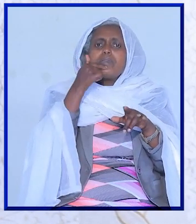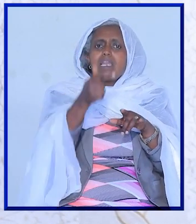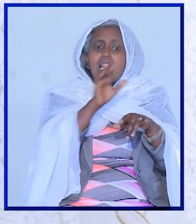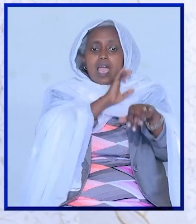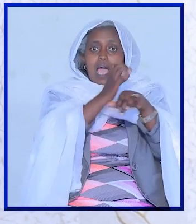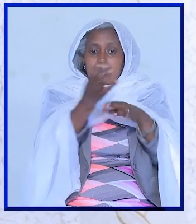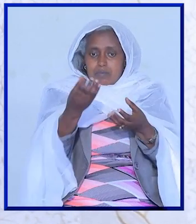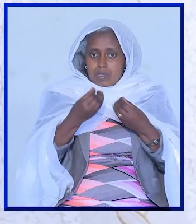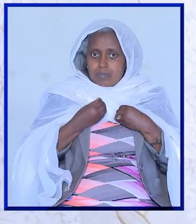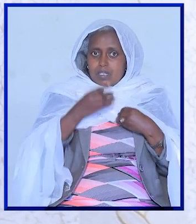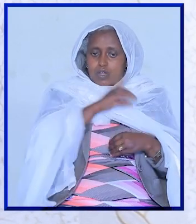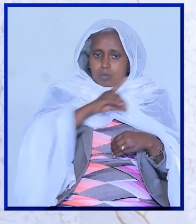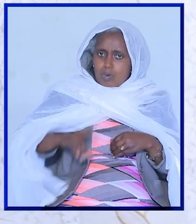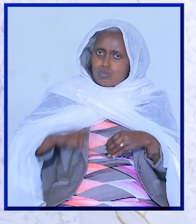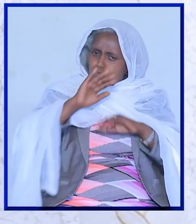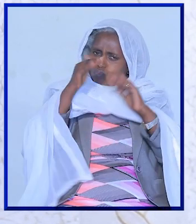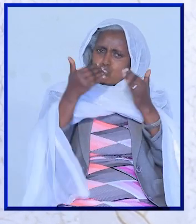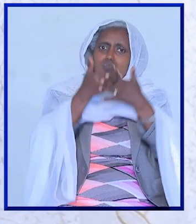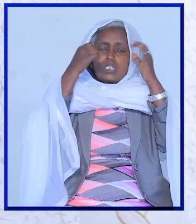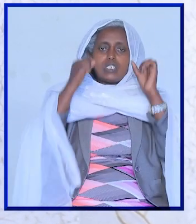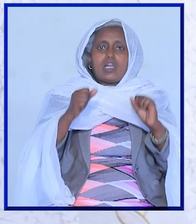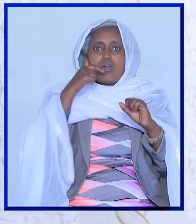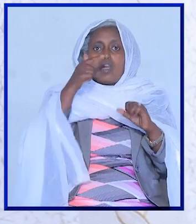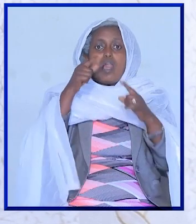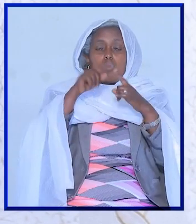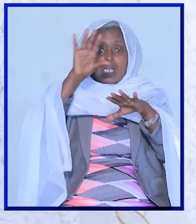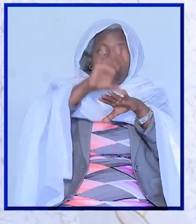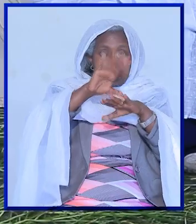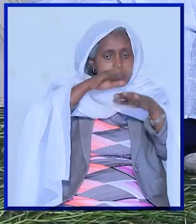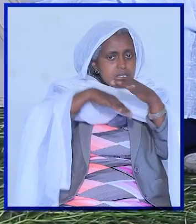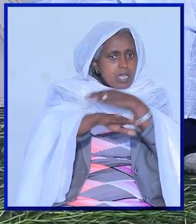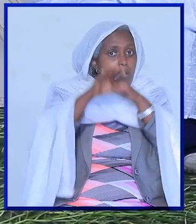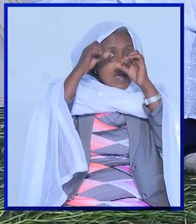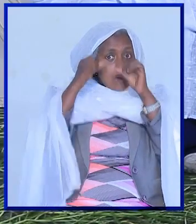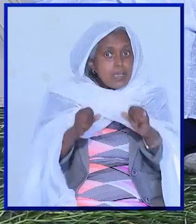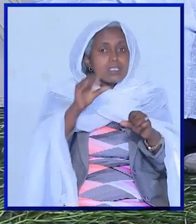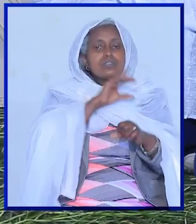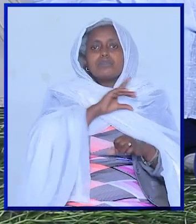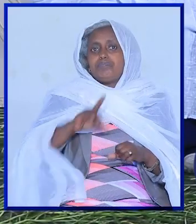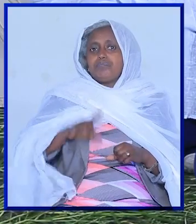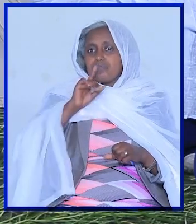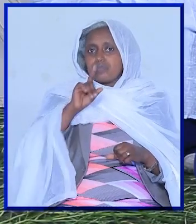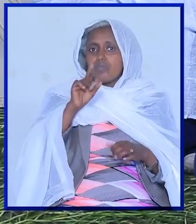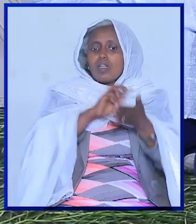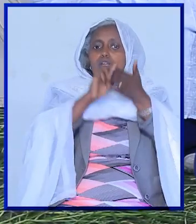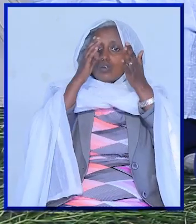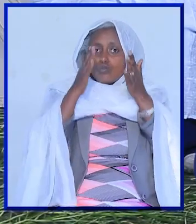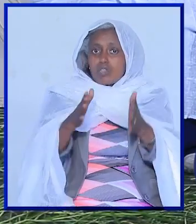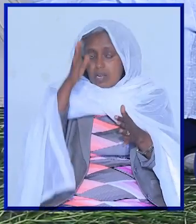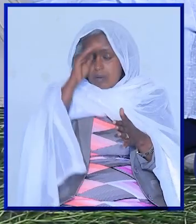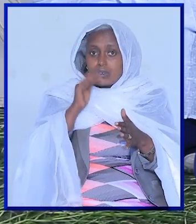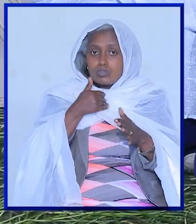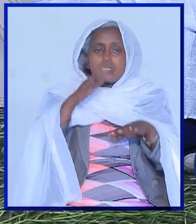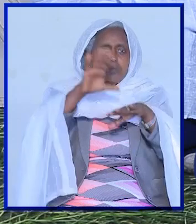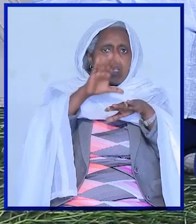ኃይልን በሚሰጠኝ በክርስቶስ ሁሉን እችላለሁ። ወደ ገዳም ስንገባ የሚያስችል ክርስቶስ ነው። ቅዱሳን አባቶቻችንን